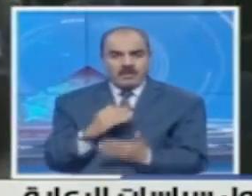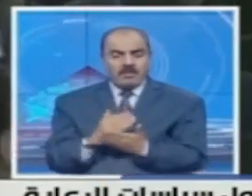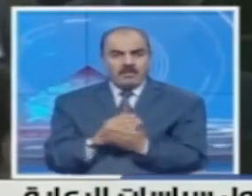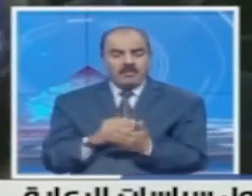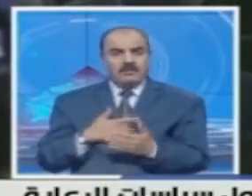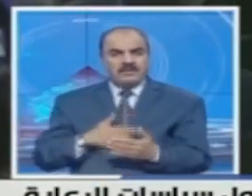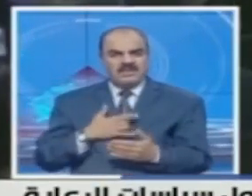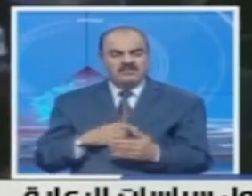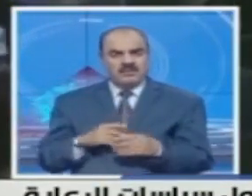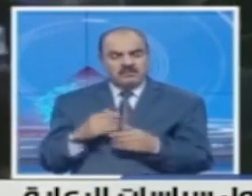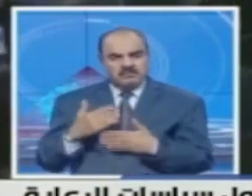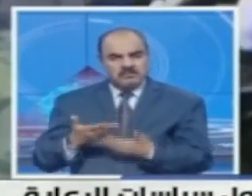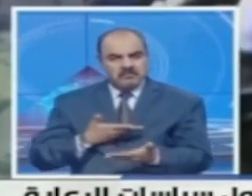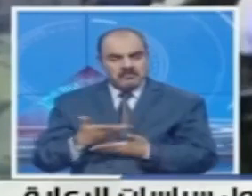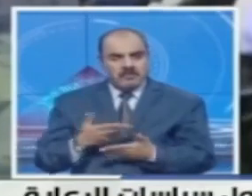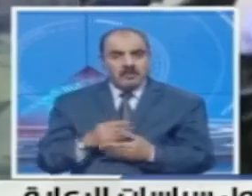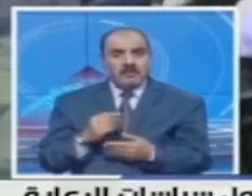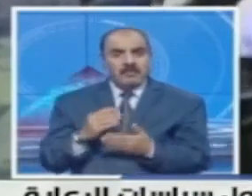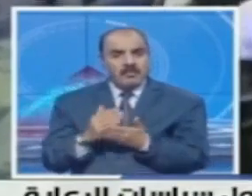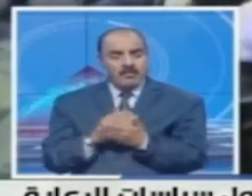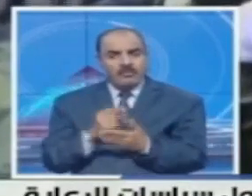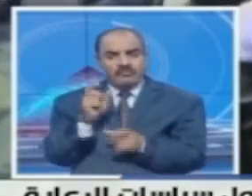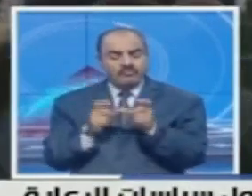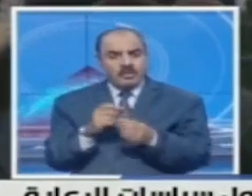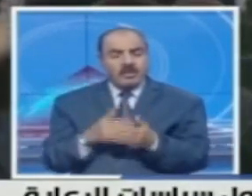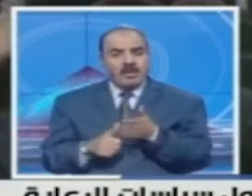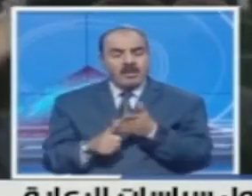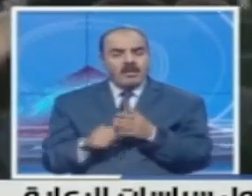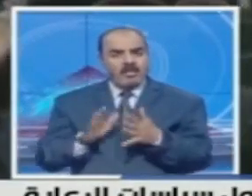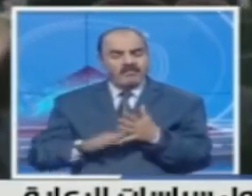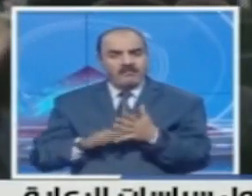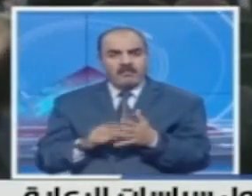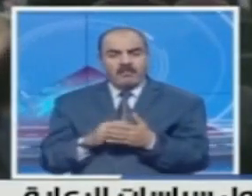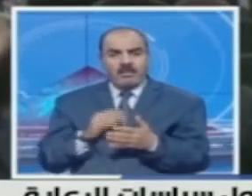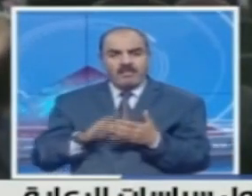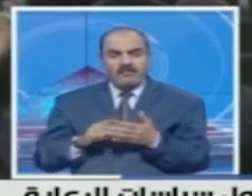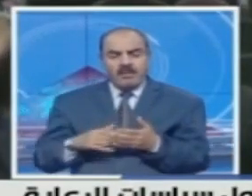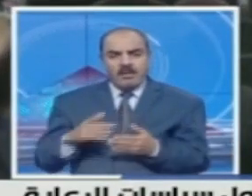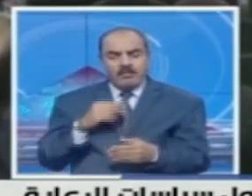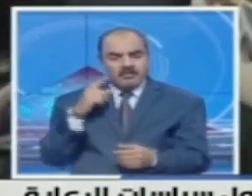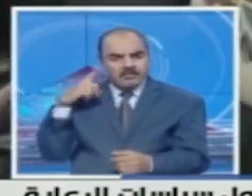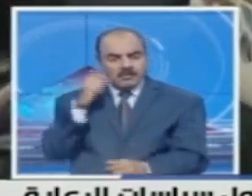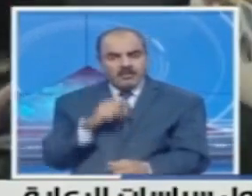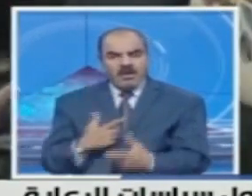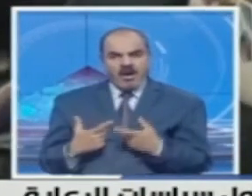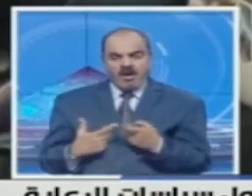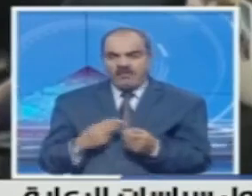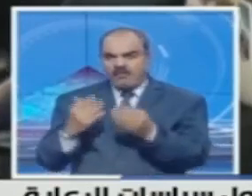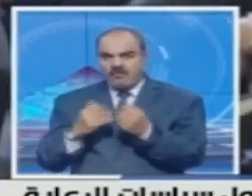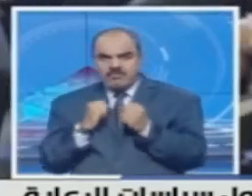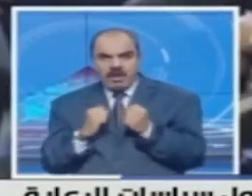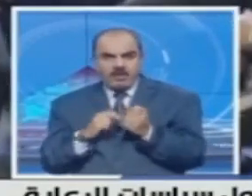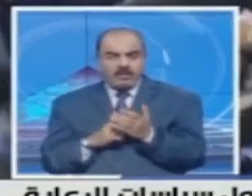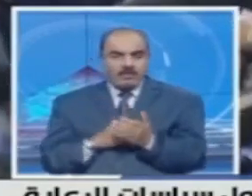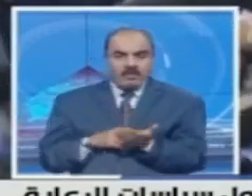النفسية والاجتماعية على الموارد البشرية وعلى رأسها الأطفال بطفولة اكتوت بنار الحرب والاقتصاد.